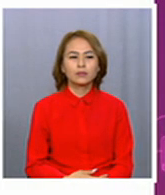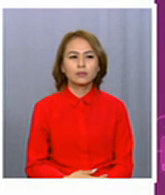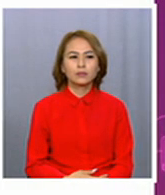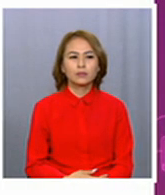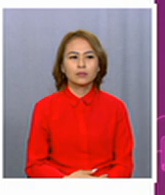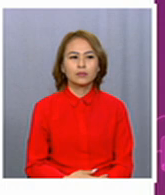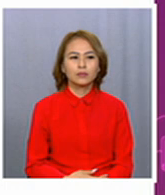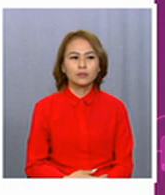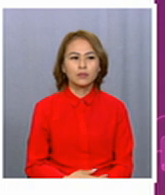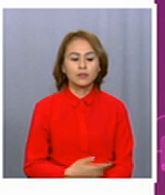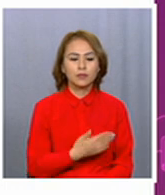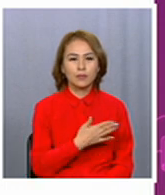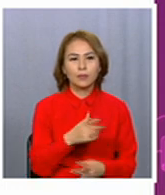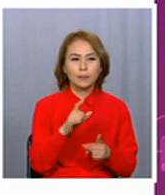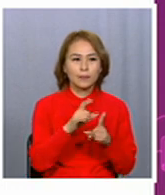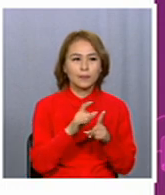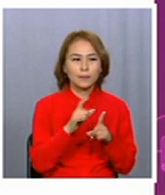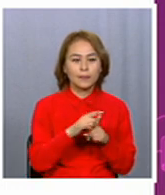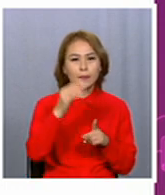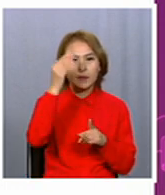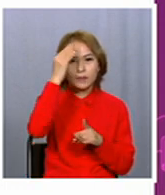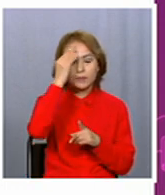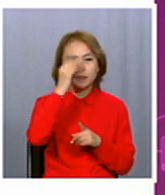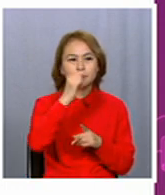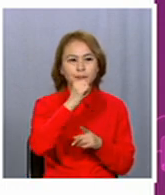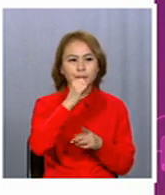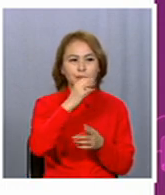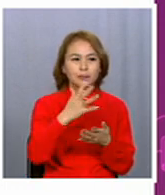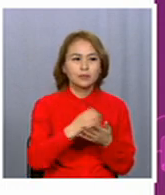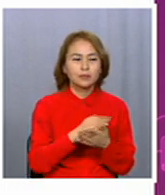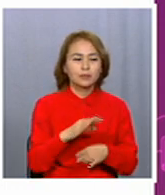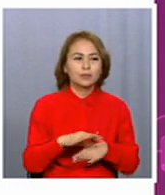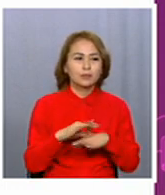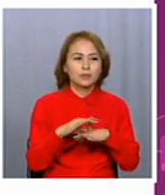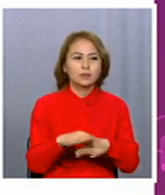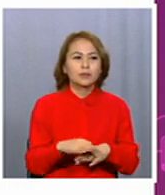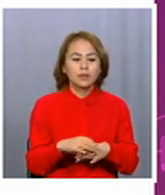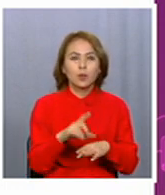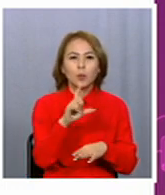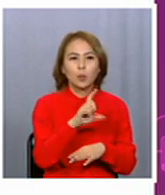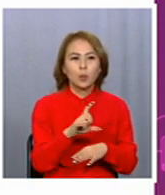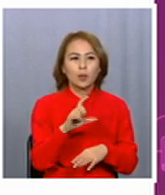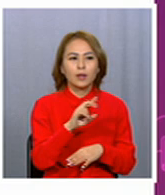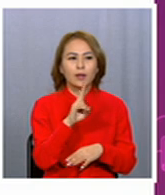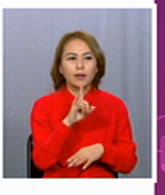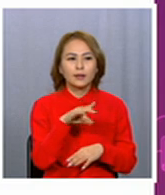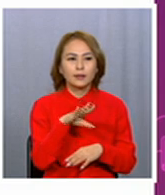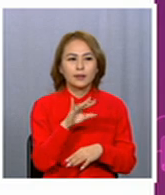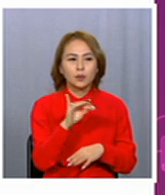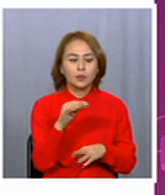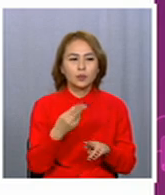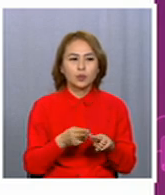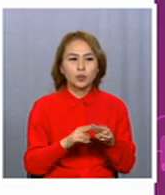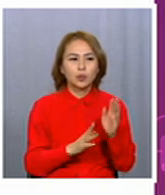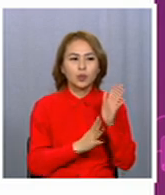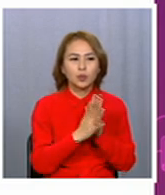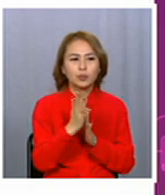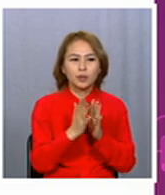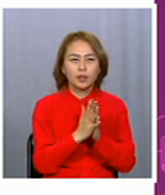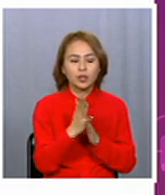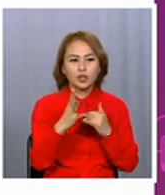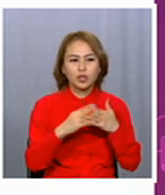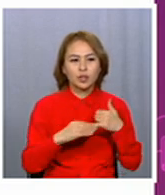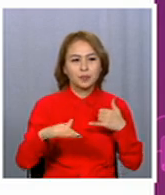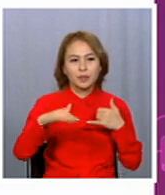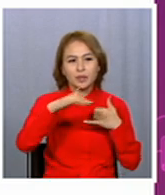Мәтіндегі мына сөздердің мағынасын біліп жүрейік. Көк қылтию дегеніміз шөптің жер